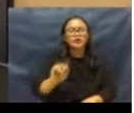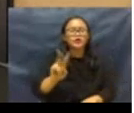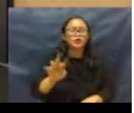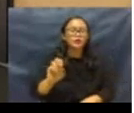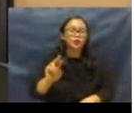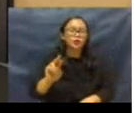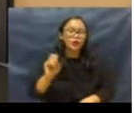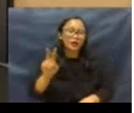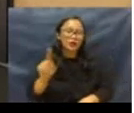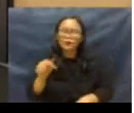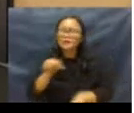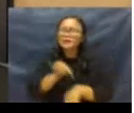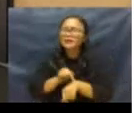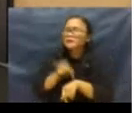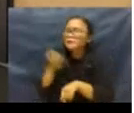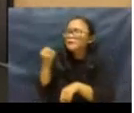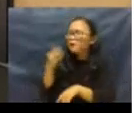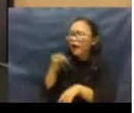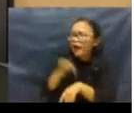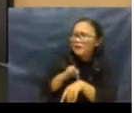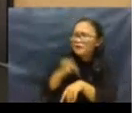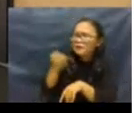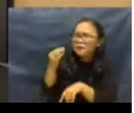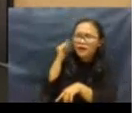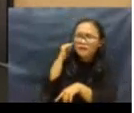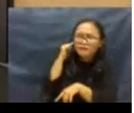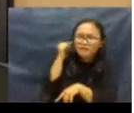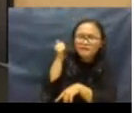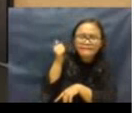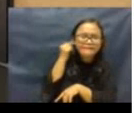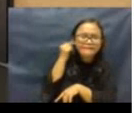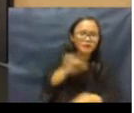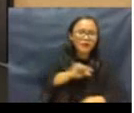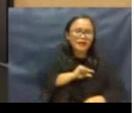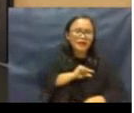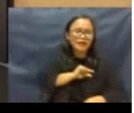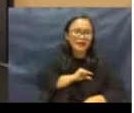coba saya tanya ke panitia, ini sekarang kita jam berapa di sini?